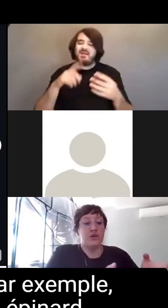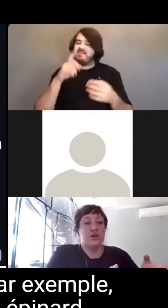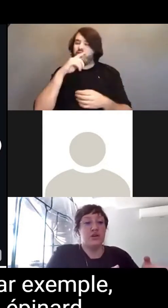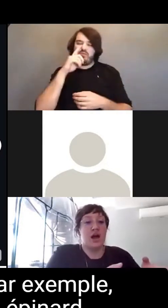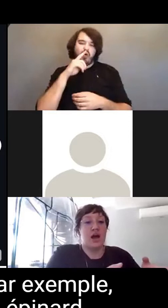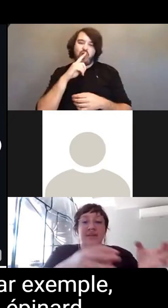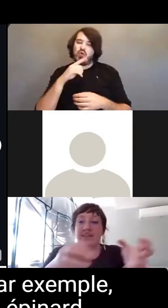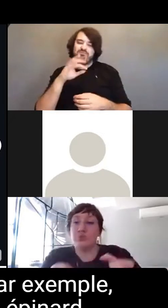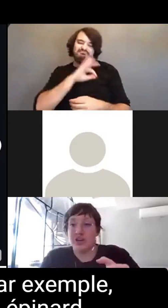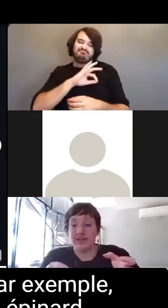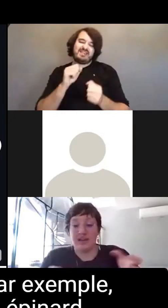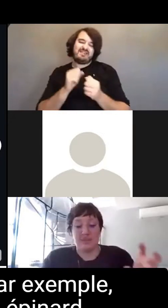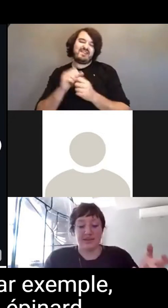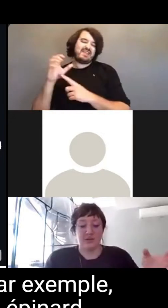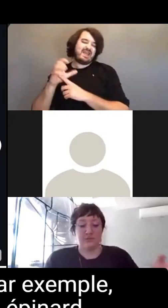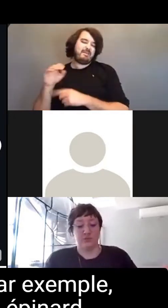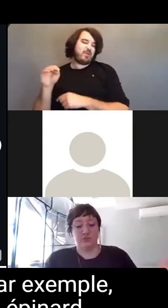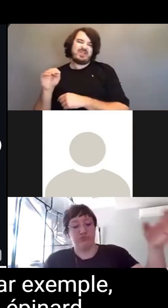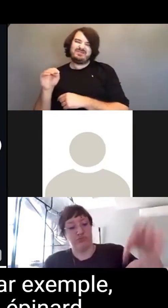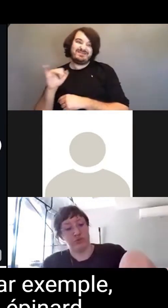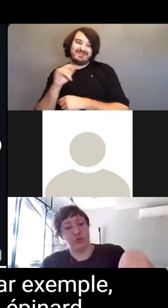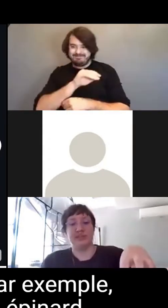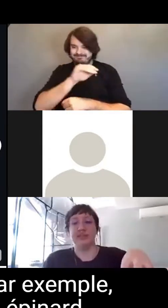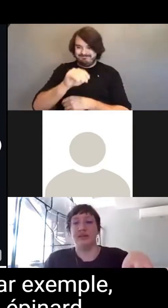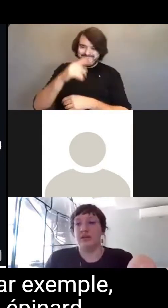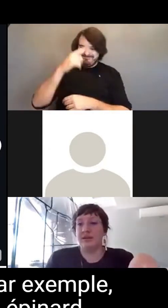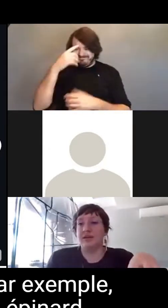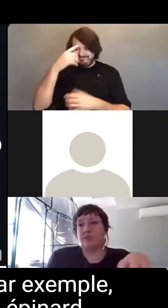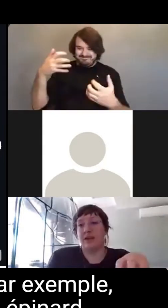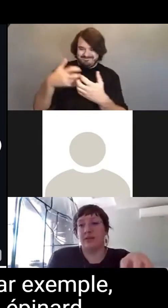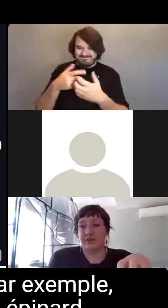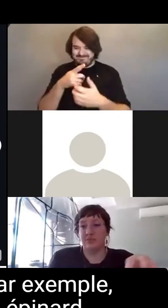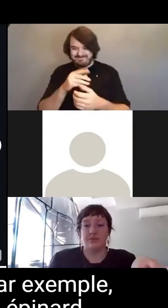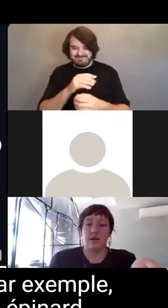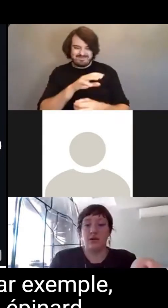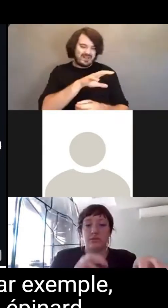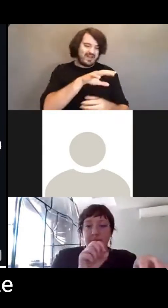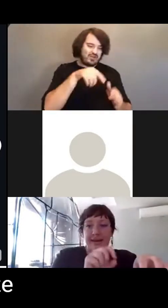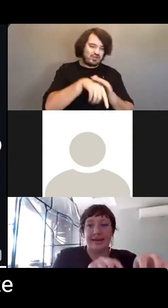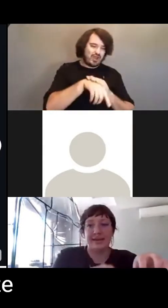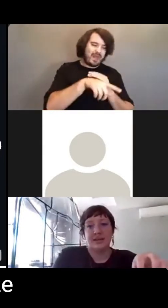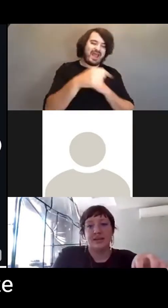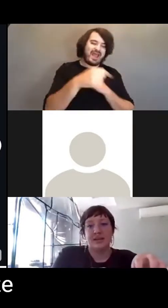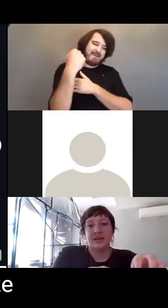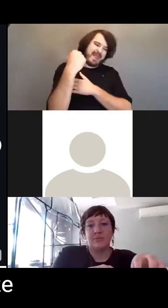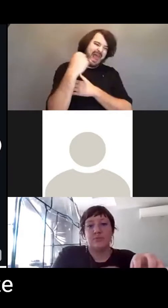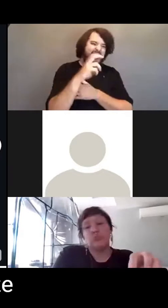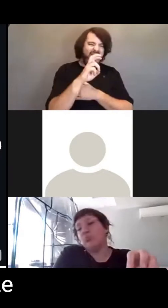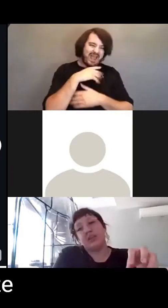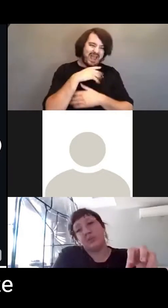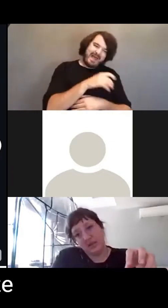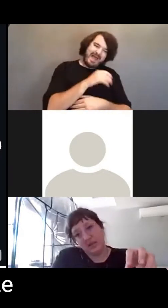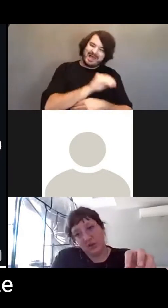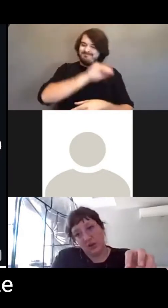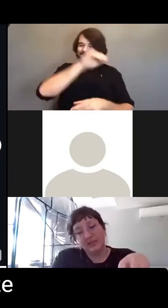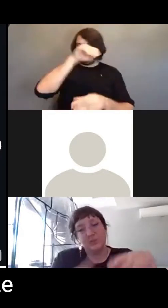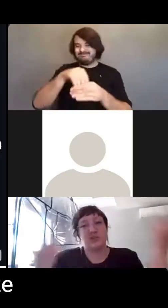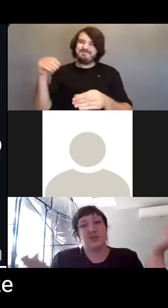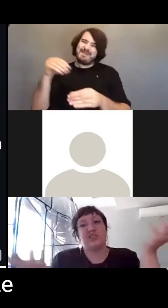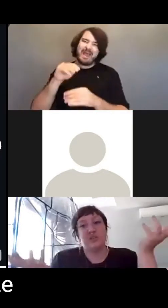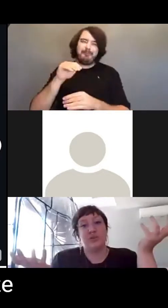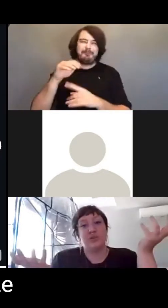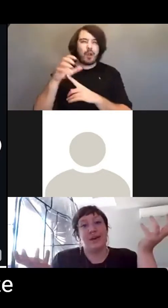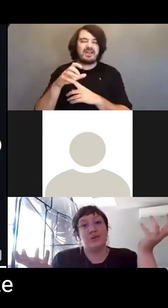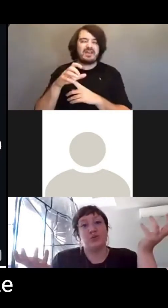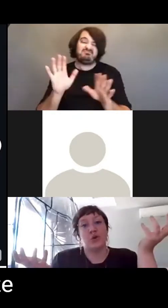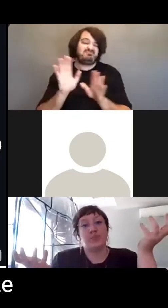vous en mettez au jardin, par exemple, vous faites un petit transplant de votre épinard, ben mettez pas de la mycorhize parce que